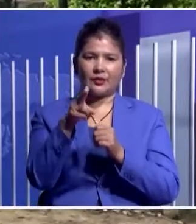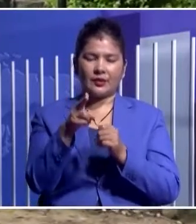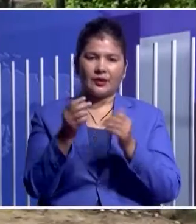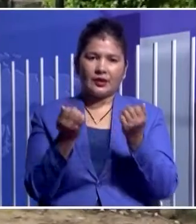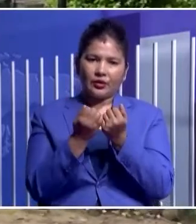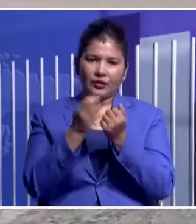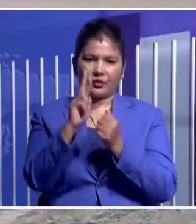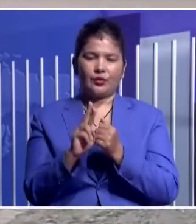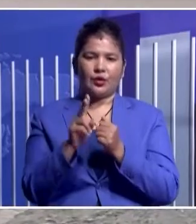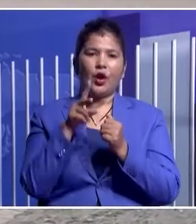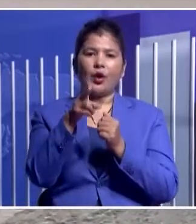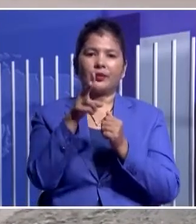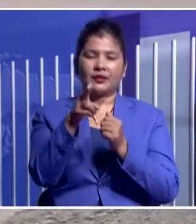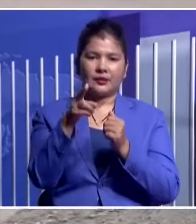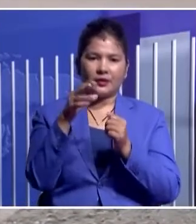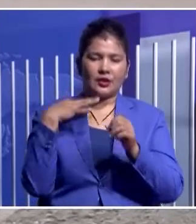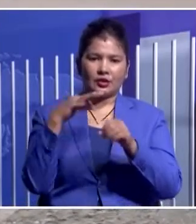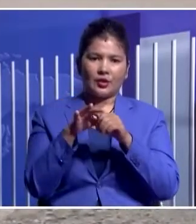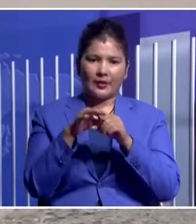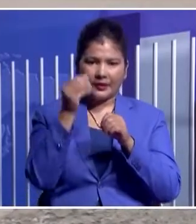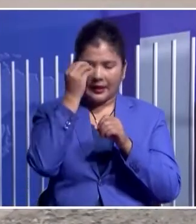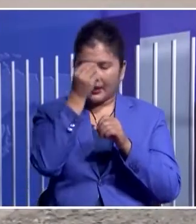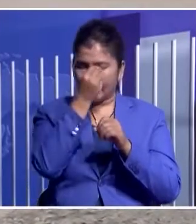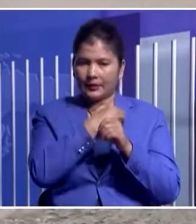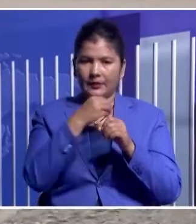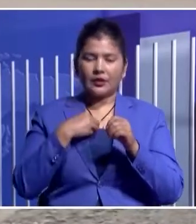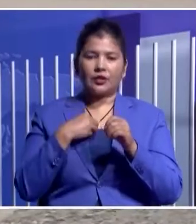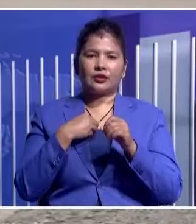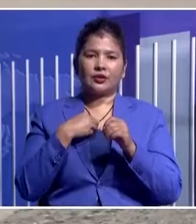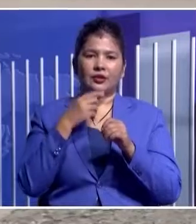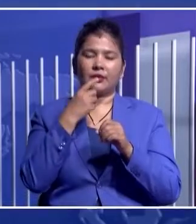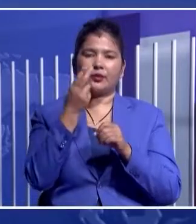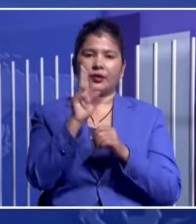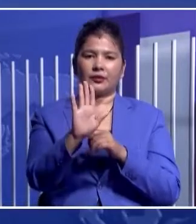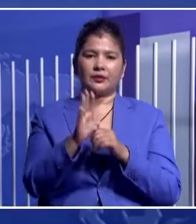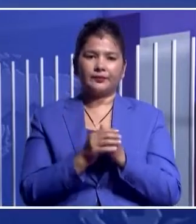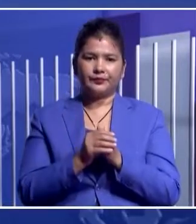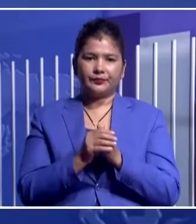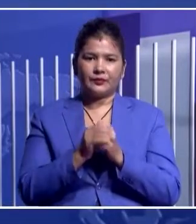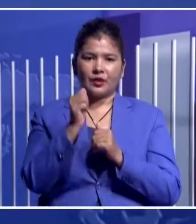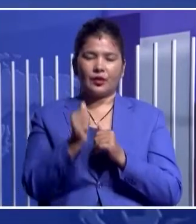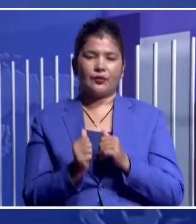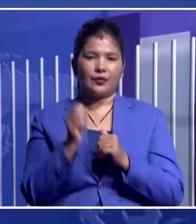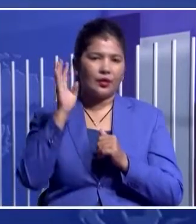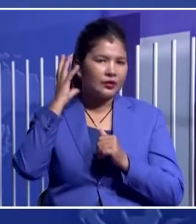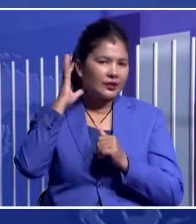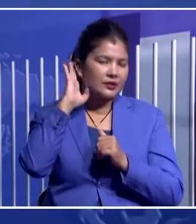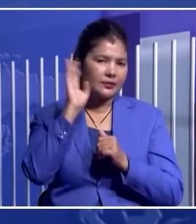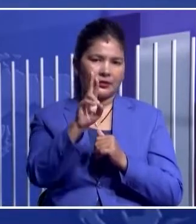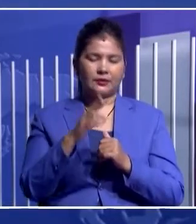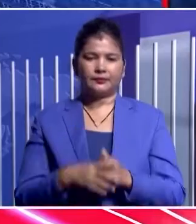गरेको शल्यक्रियामा संलग्न आँखा रोग विशेषज्ञ चिकित्सकले बताउनु भएको छ। अब अन्तर्राष्ट्रिय